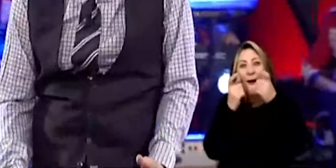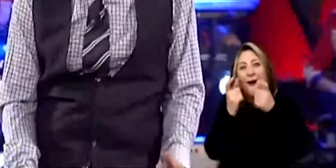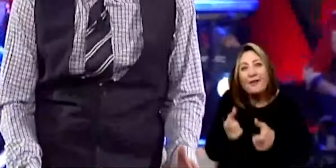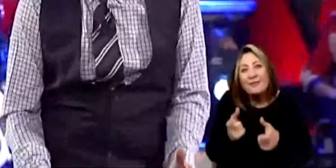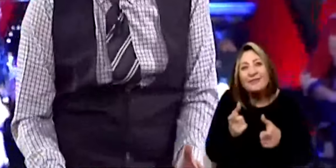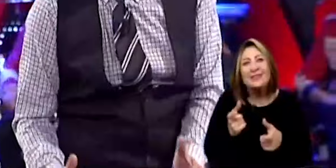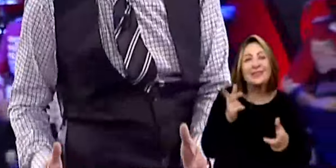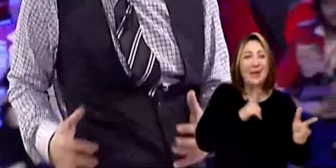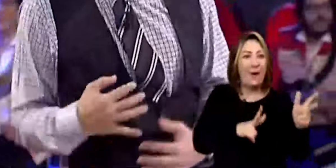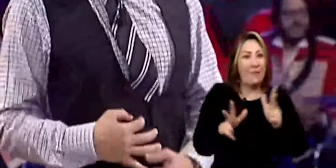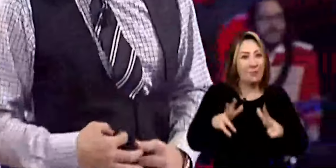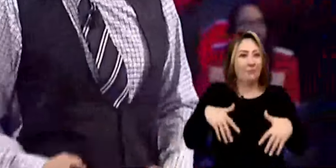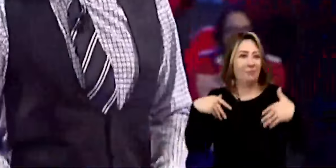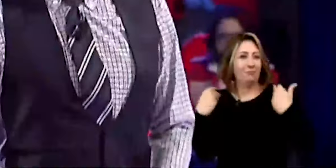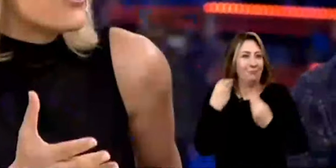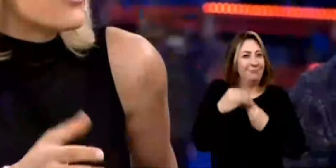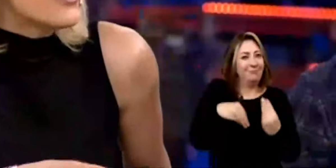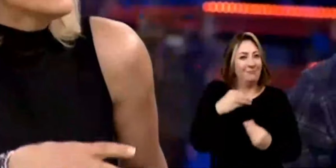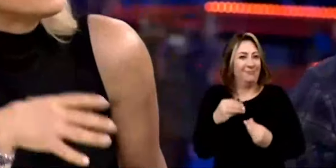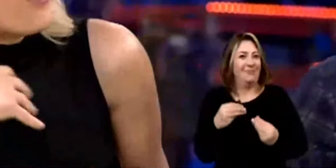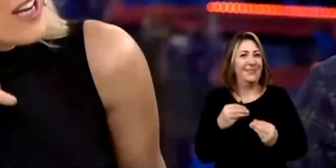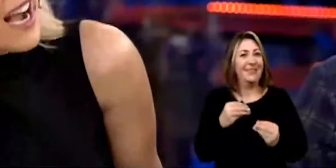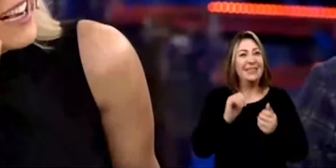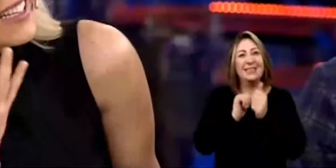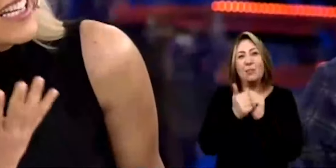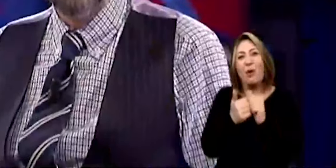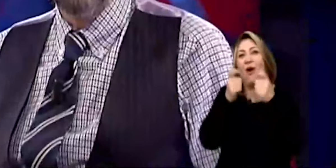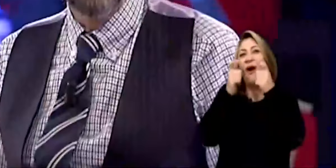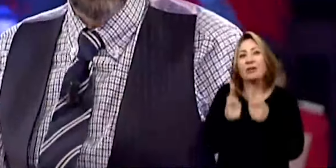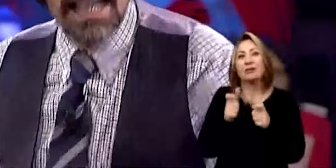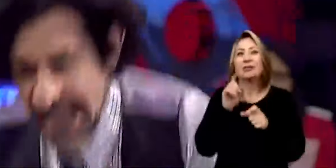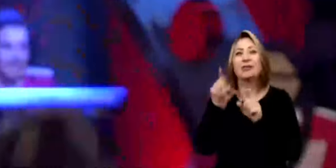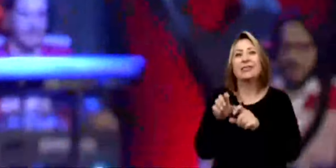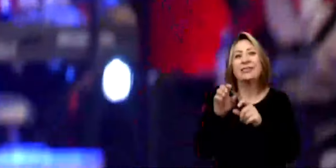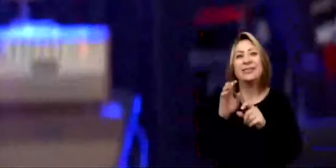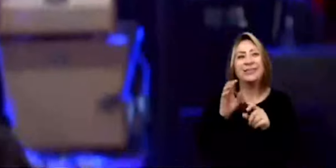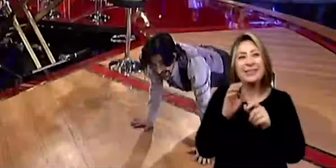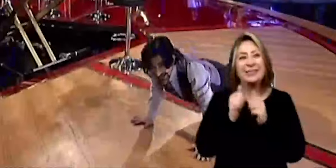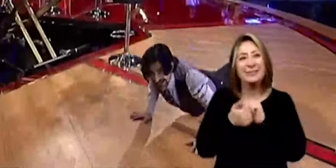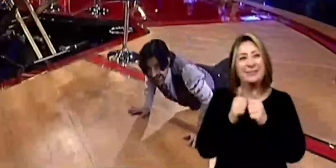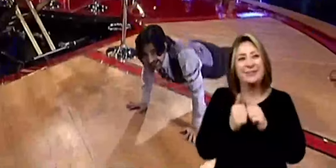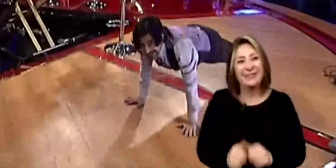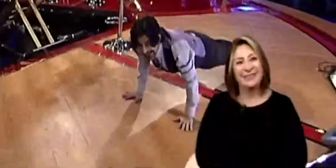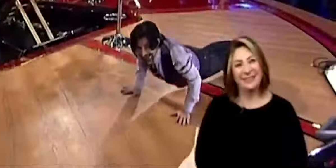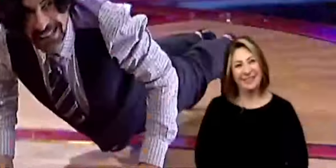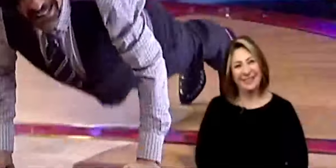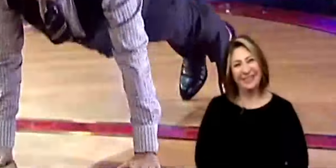olur, kılık kıyafetlerde değişiklikler olur, spora kayılır, birazcık daha spor